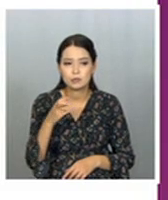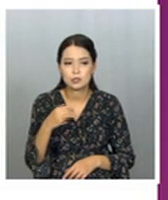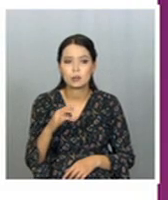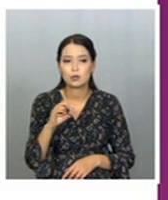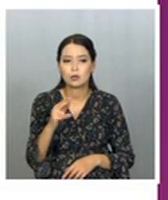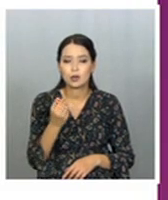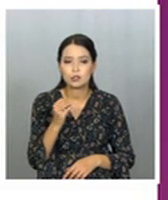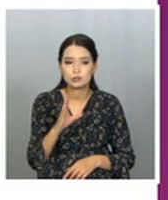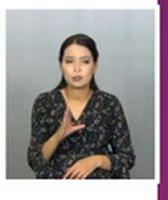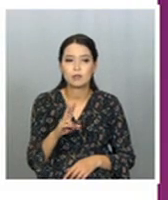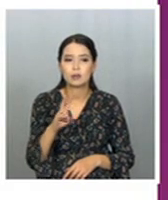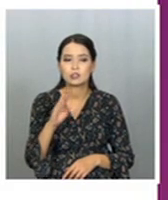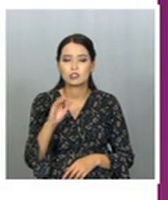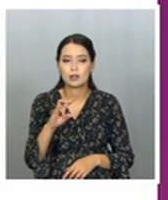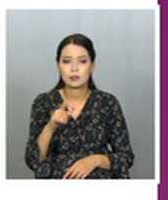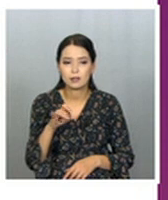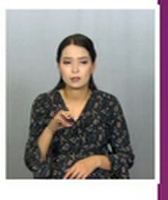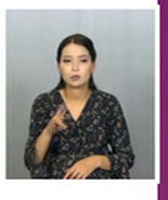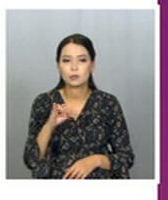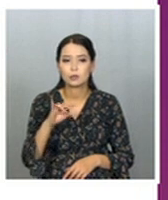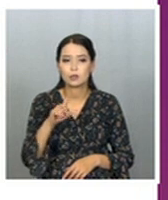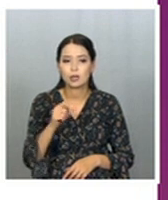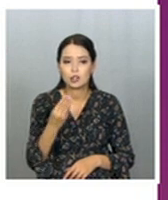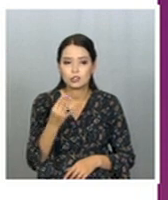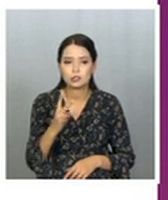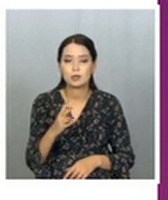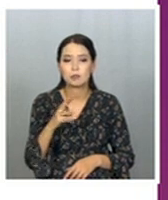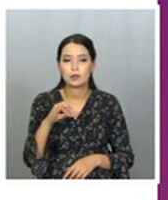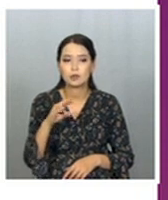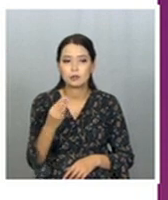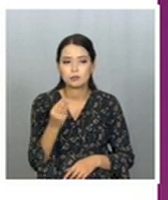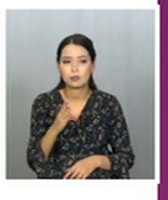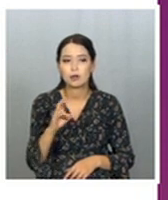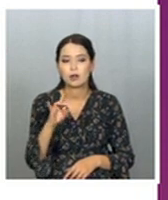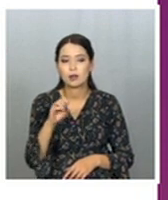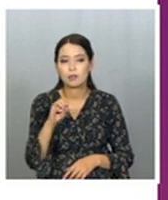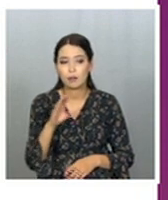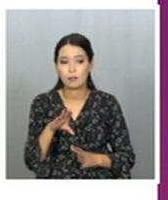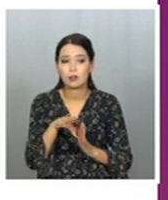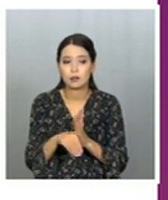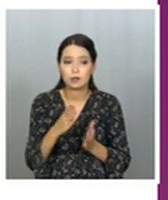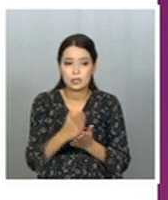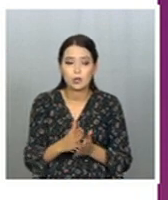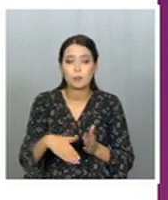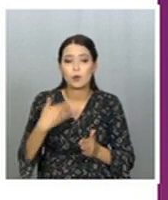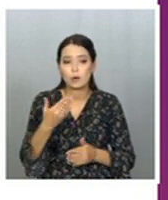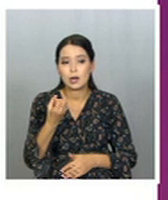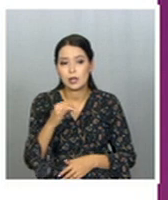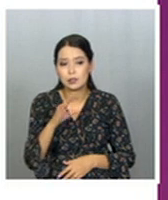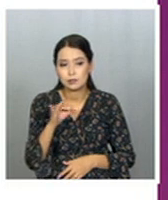Лукашев, Жангелдин, Тұнғаншин, Мендешев, Қаратаев кірді. Кейін